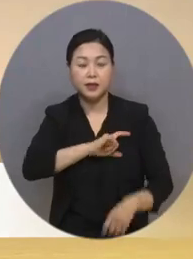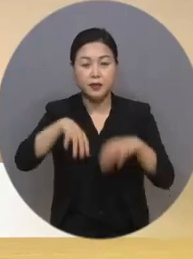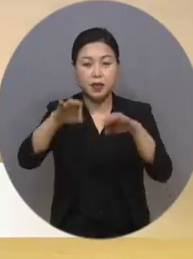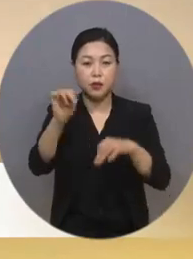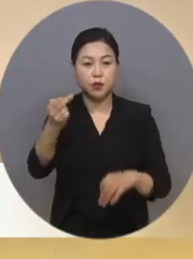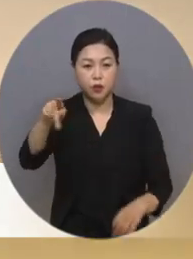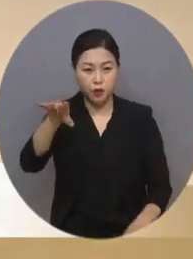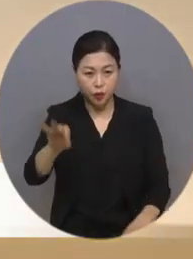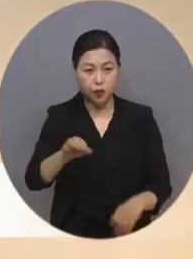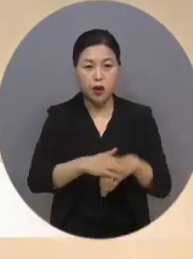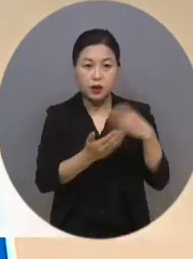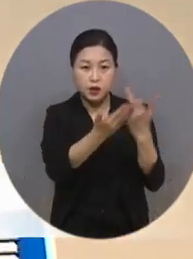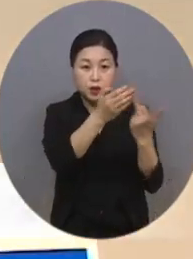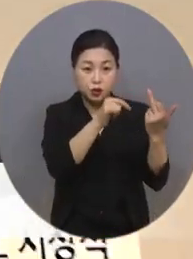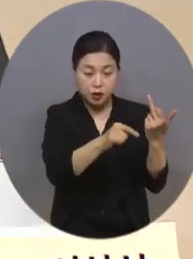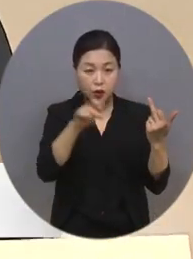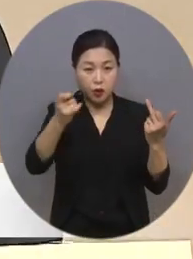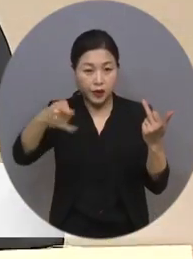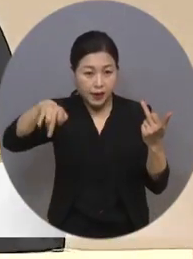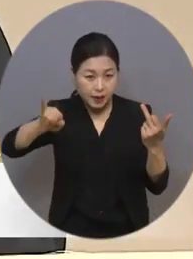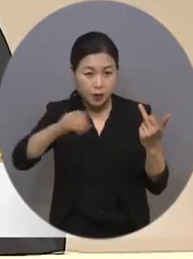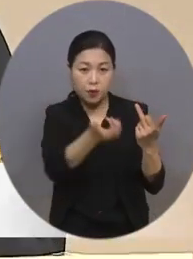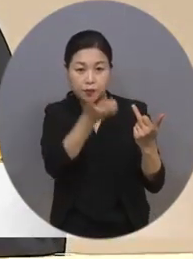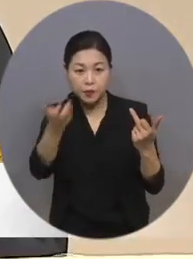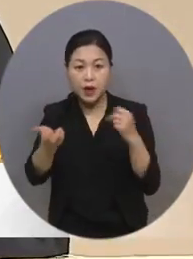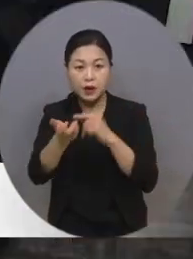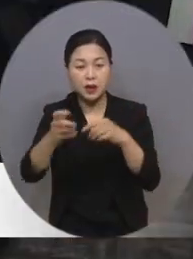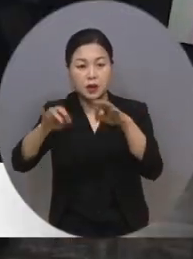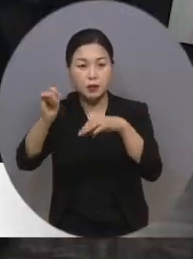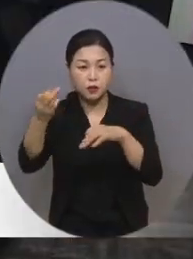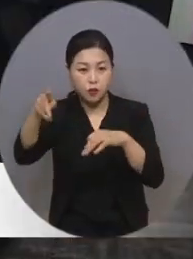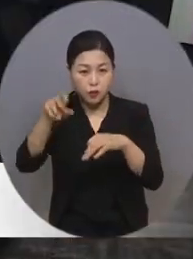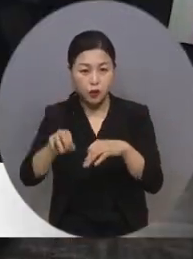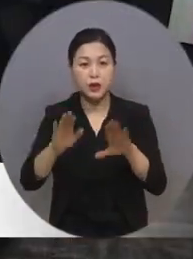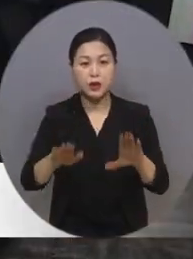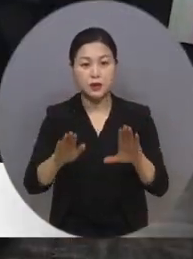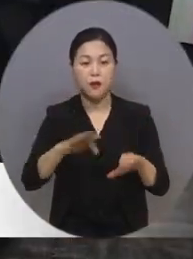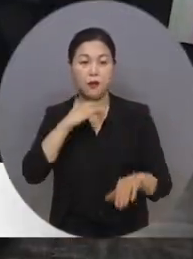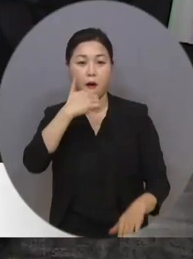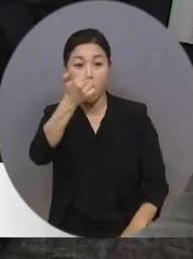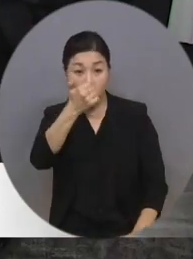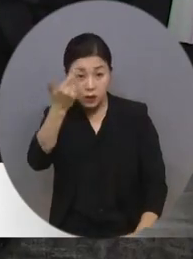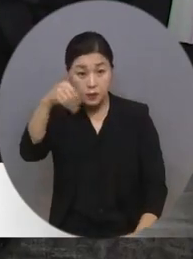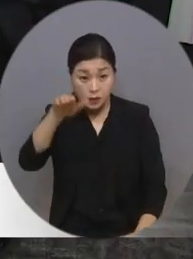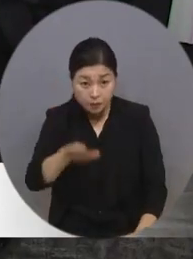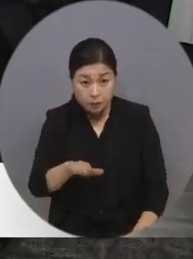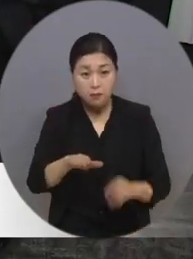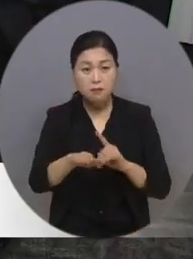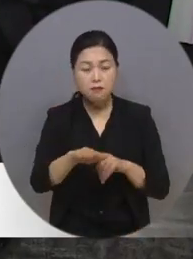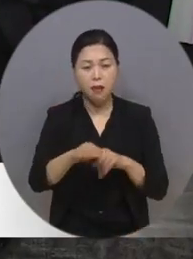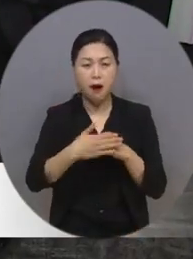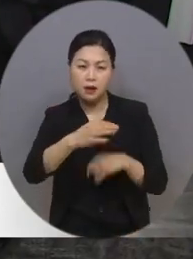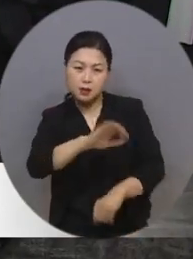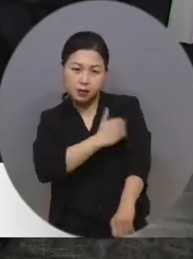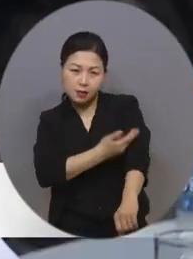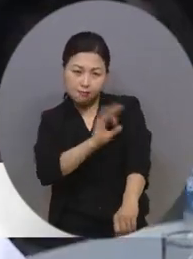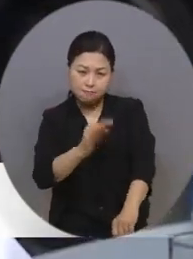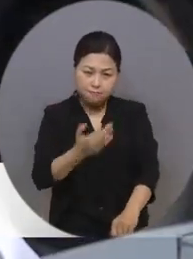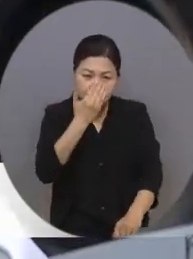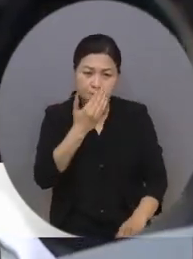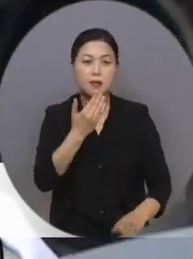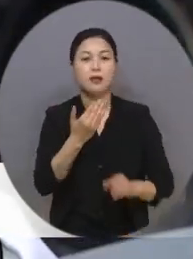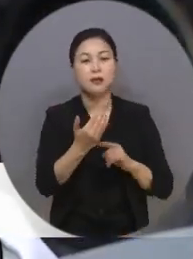시즌 제주에서 코웨이로 이적한 김우용 선수는 이번 대회에서 50세의 나이에도 불구하고 베테랑으로서 위력을